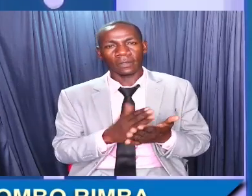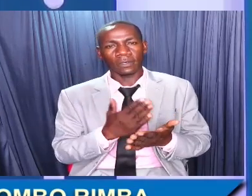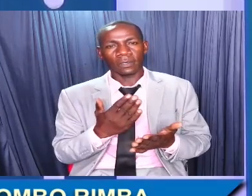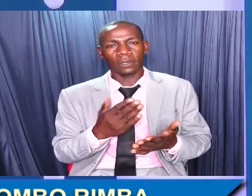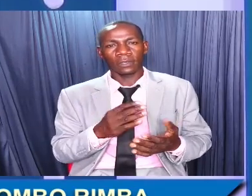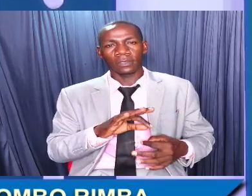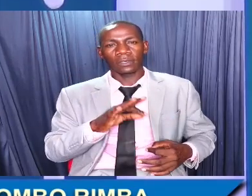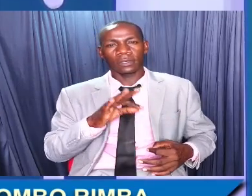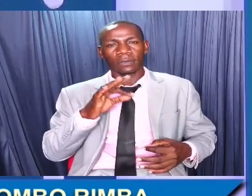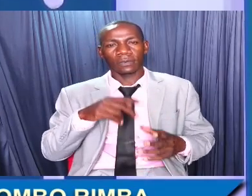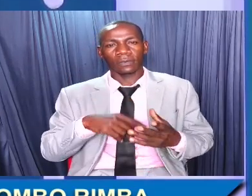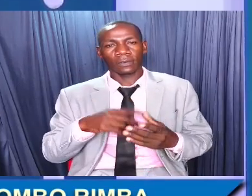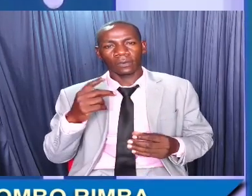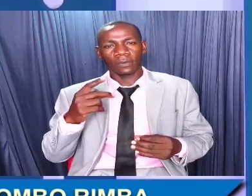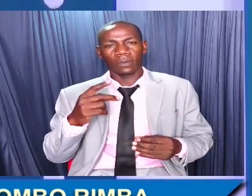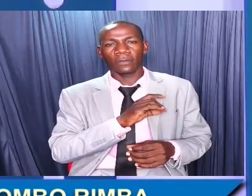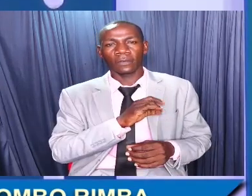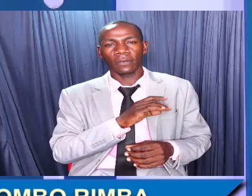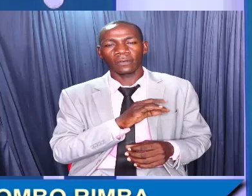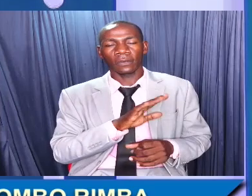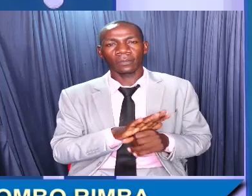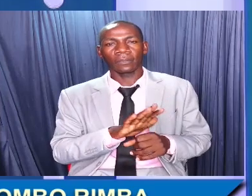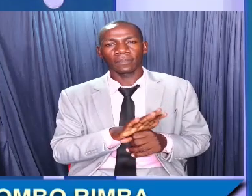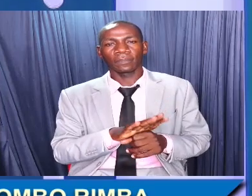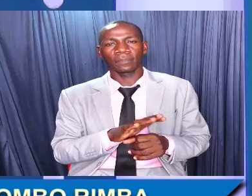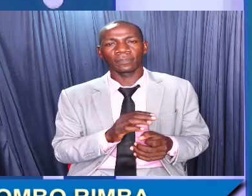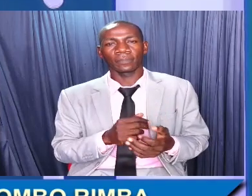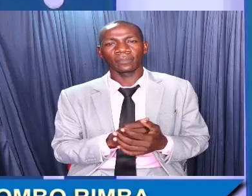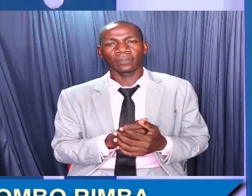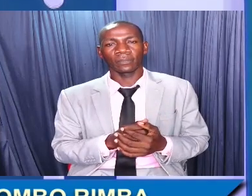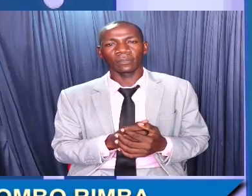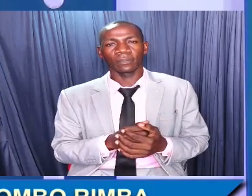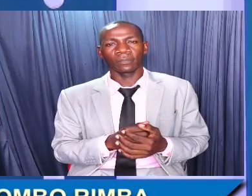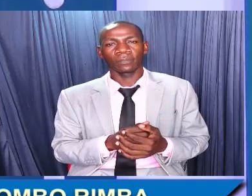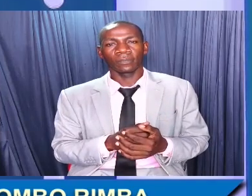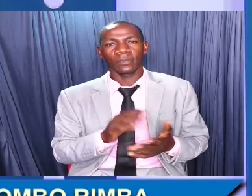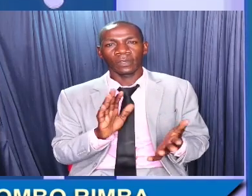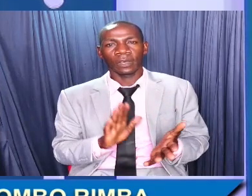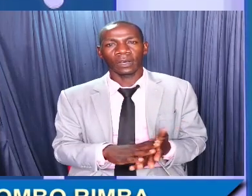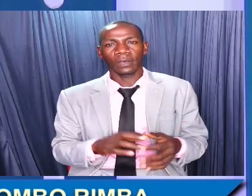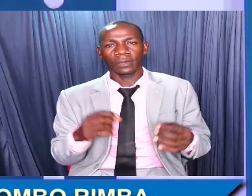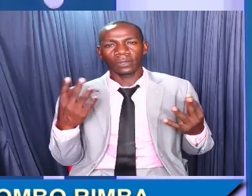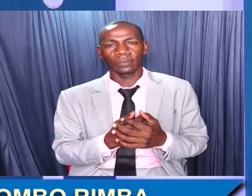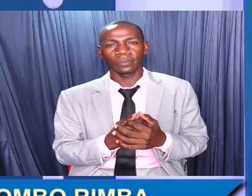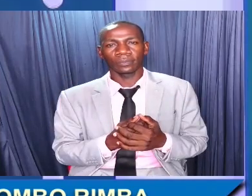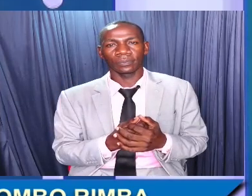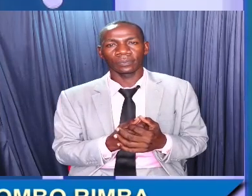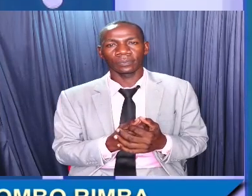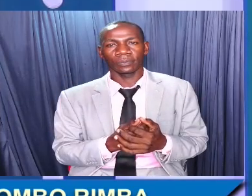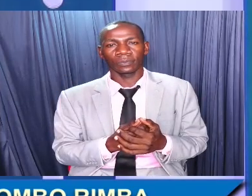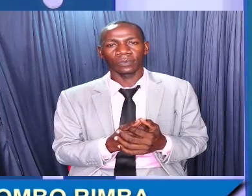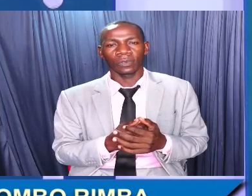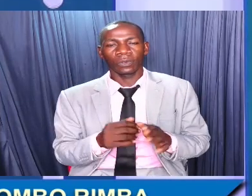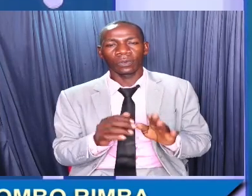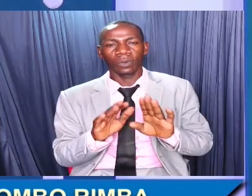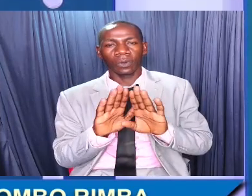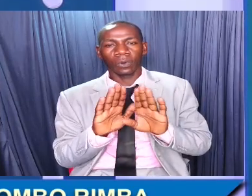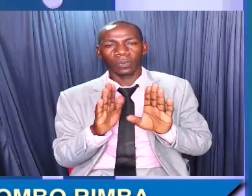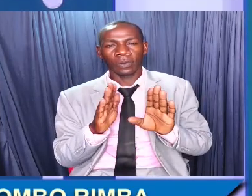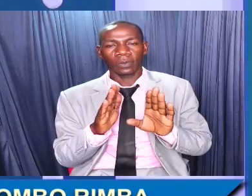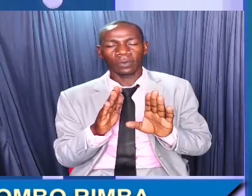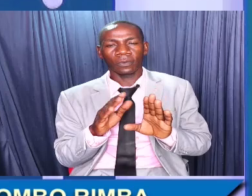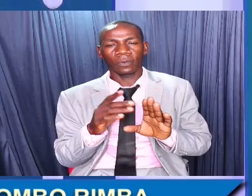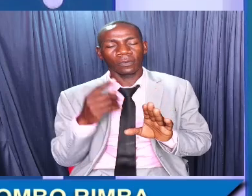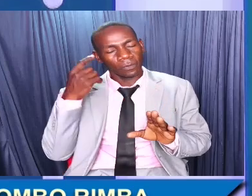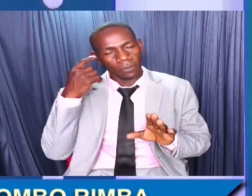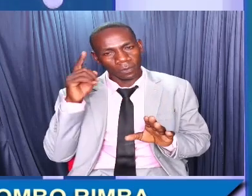Roho katatamaa. Despair. Ya woga. A false and a coward spirit. Hallelujah. Hallelujah. Huyo akafunguliwa huyo. This one was open